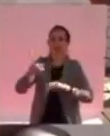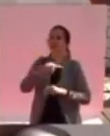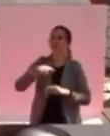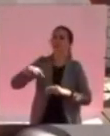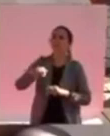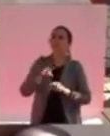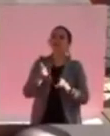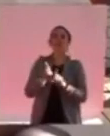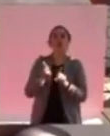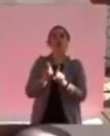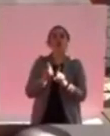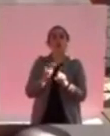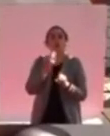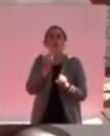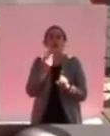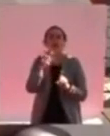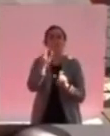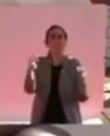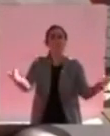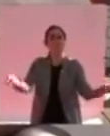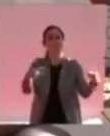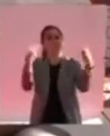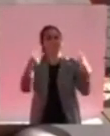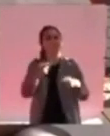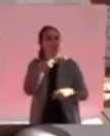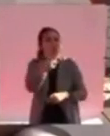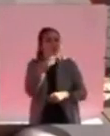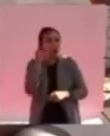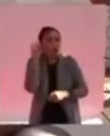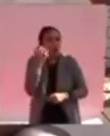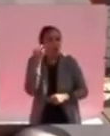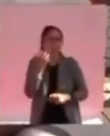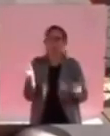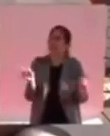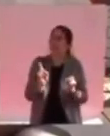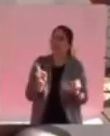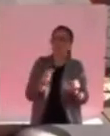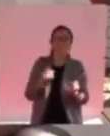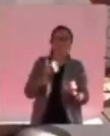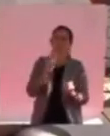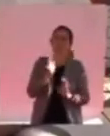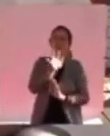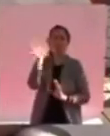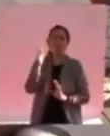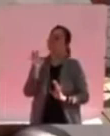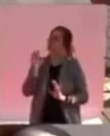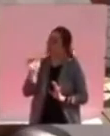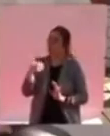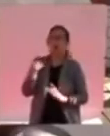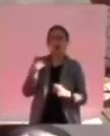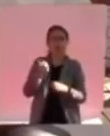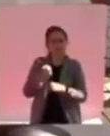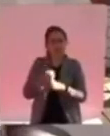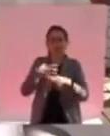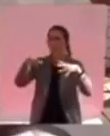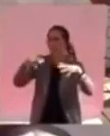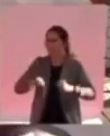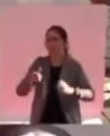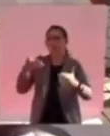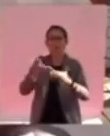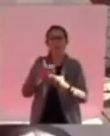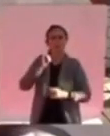facciamo ogni giorno il nostro lavoro con il massimo impegno quello che abbiamo fatto durante l'emergenza